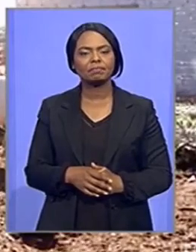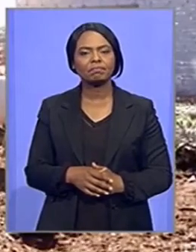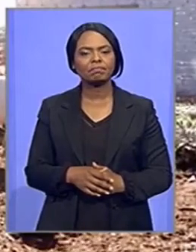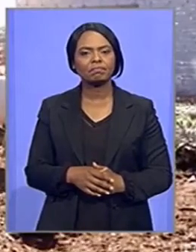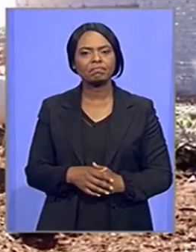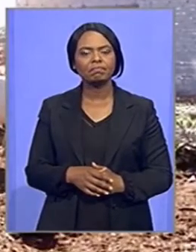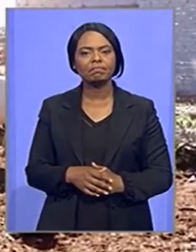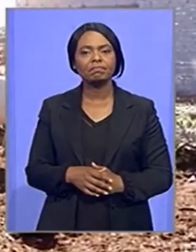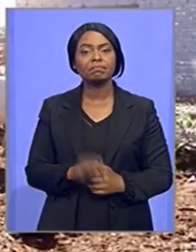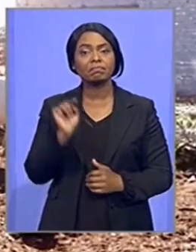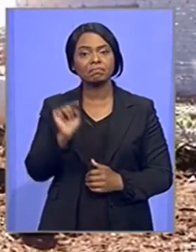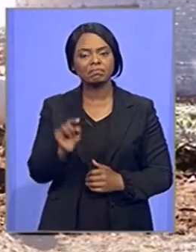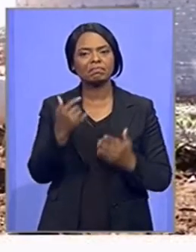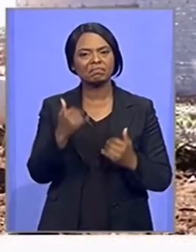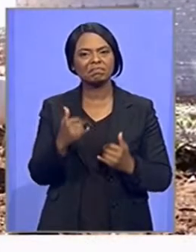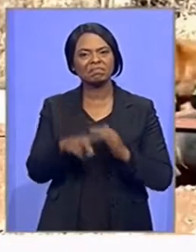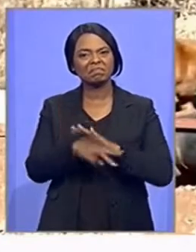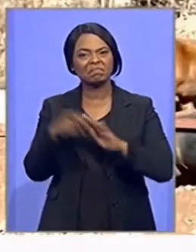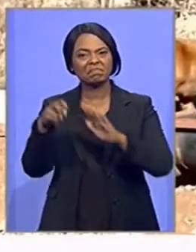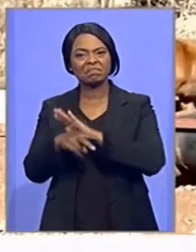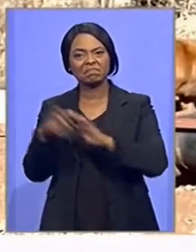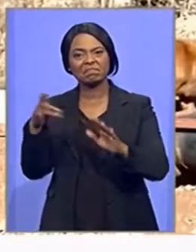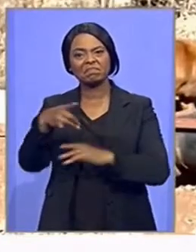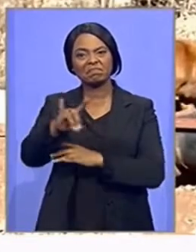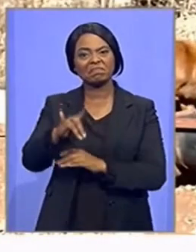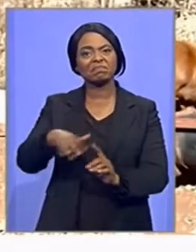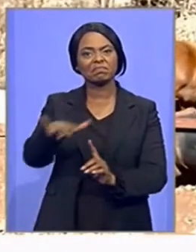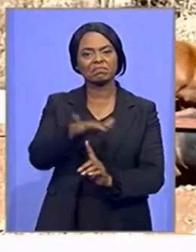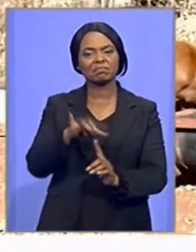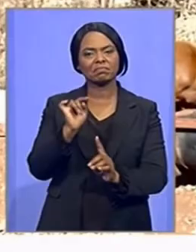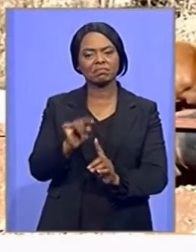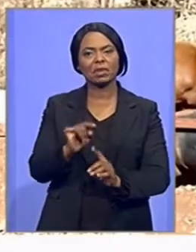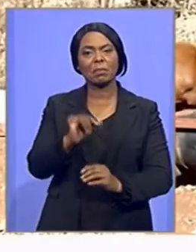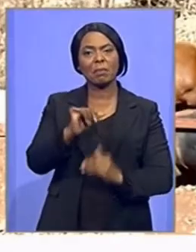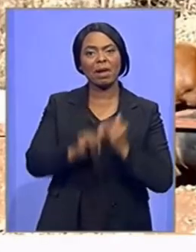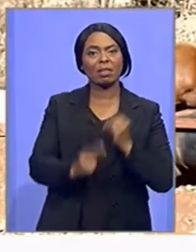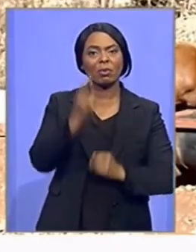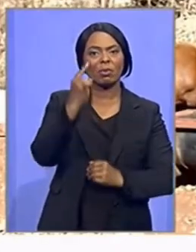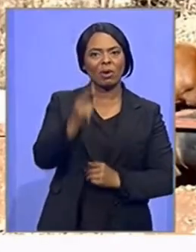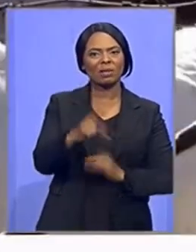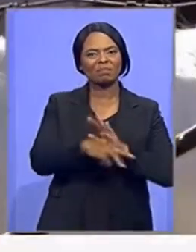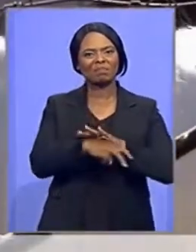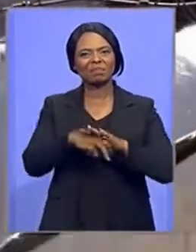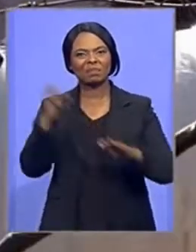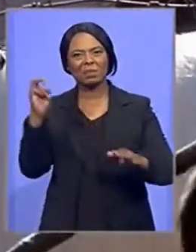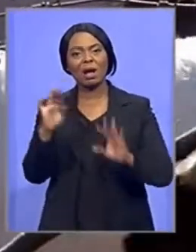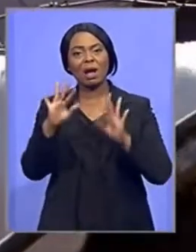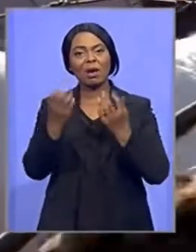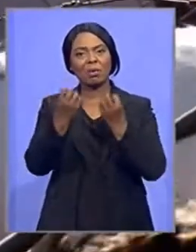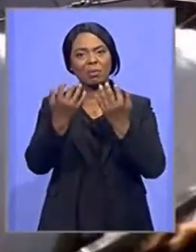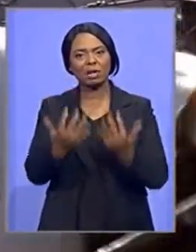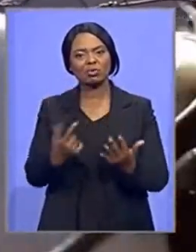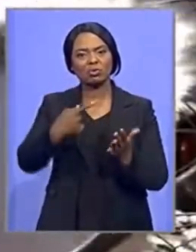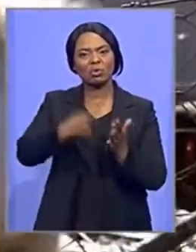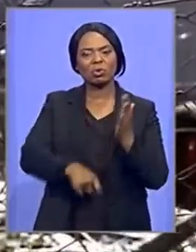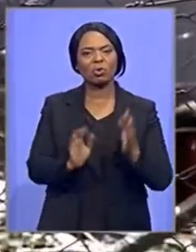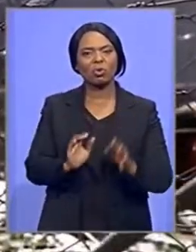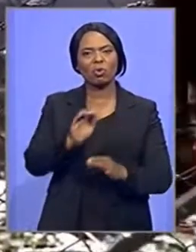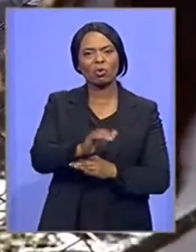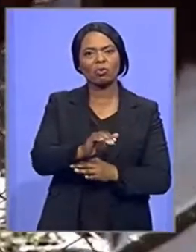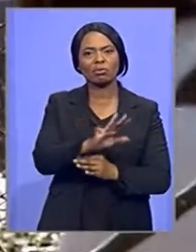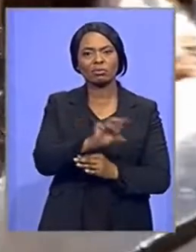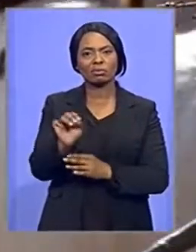Dipalopalo tsa go salegale tsa bogodu jwa leruo di bontsha fa mo kgweding e le nngwe fela go utswilwe leruo le le balelwang go 900 mo sedikeng sa Ngaka